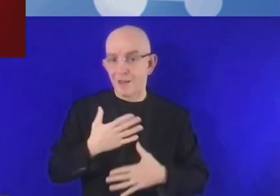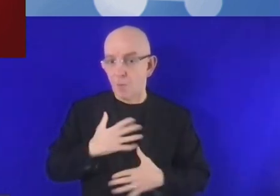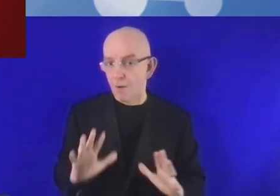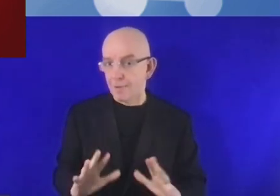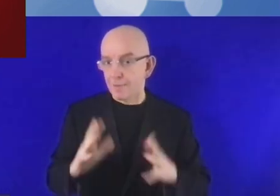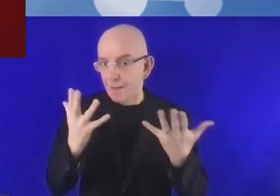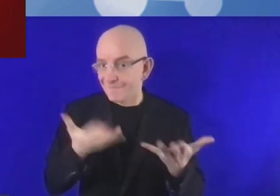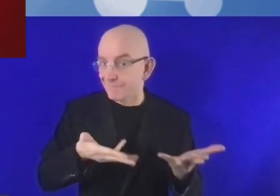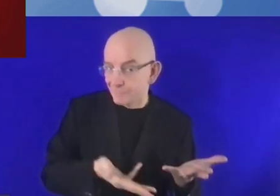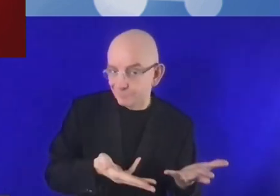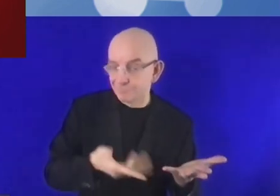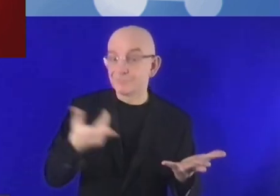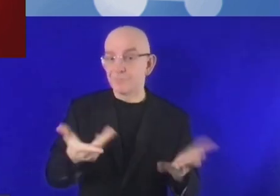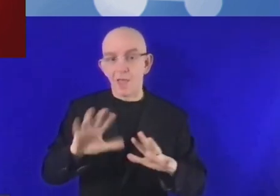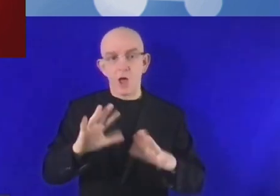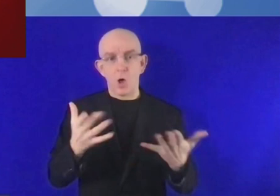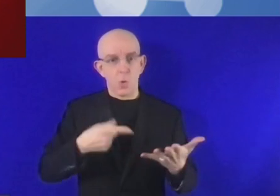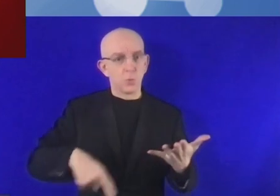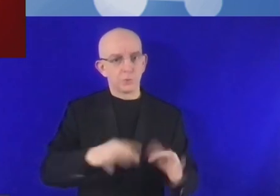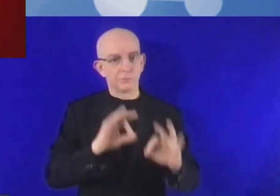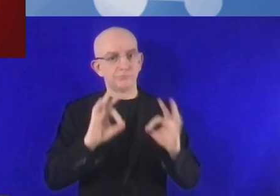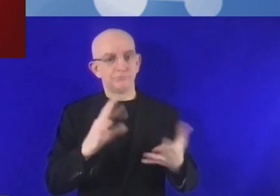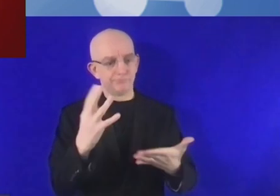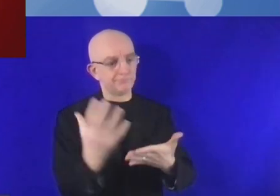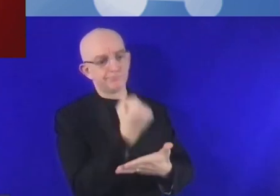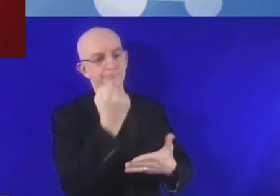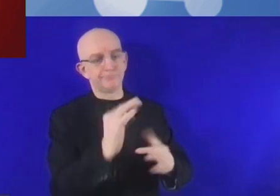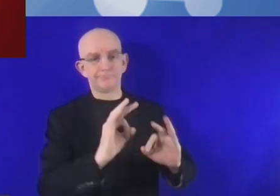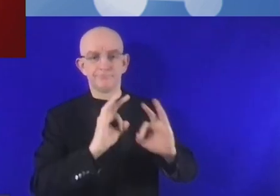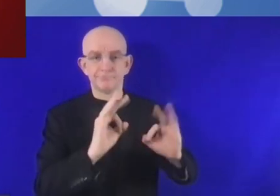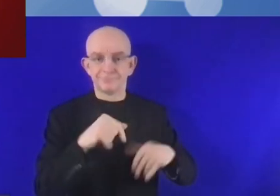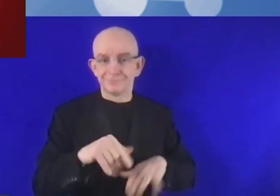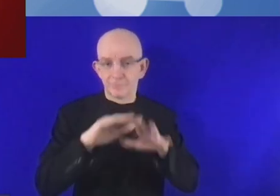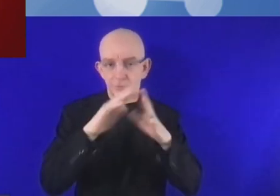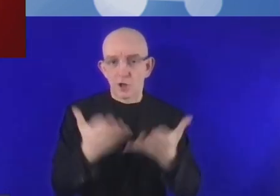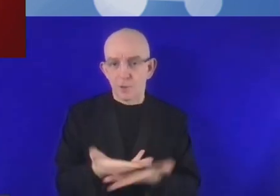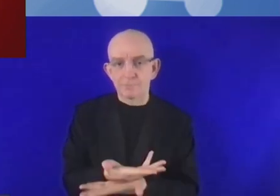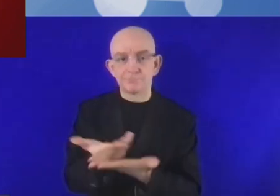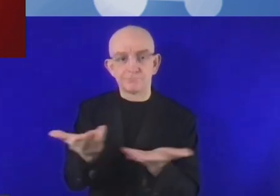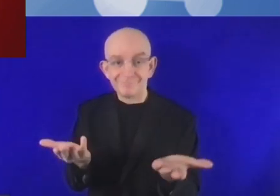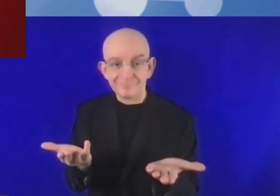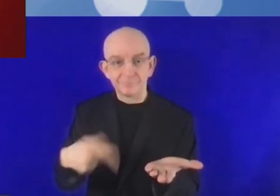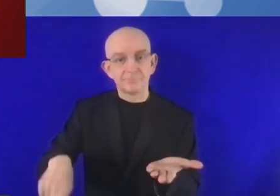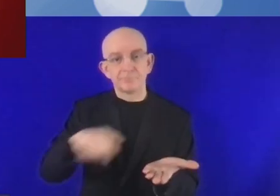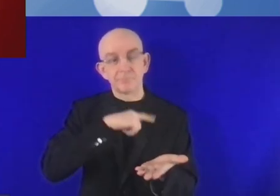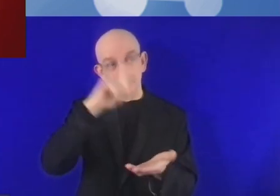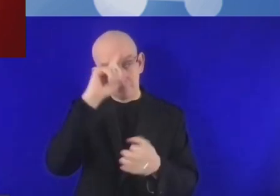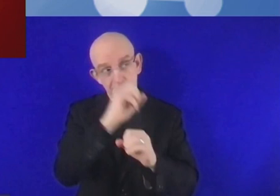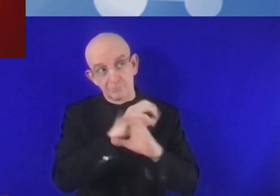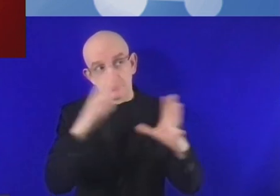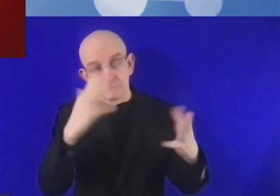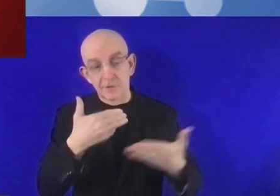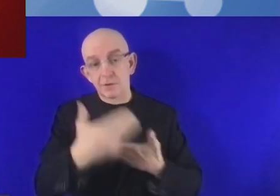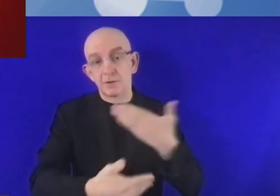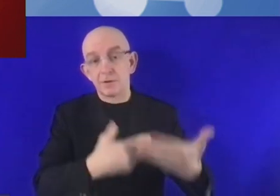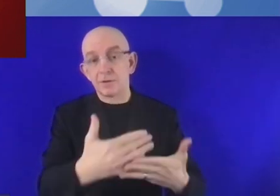życie, jak możemy najlepiej skorzystać z cyfryzacji na skalę globalną, jaka jest nasza wizja przyszłej